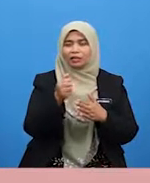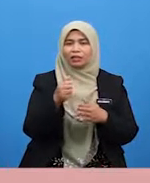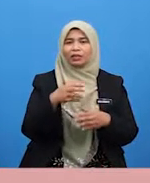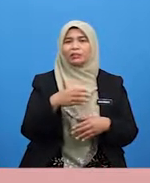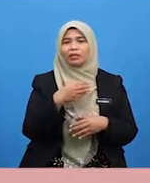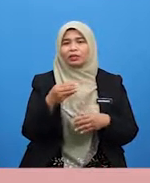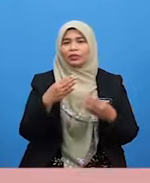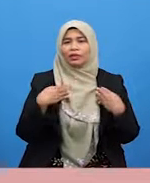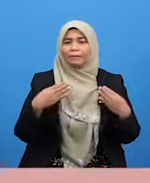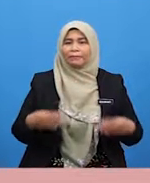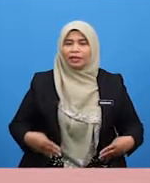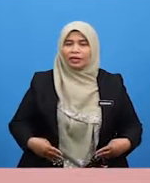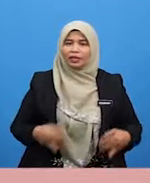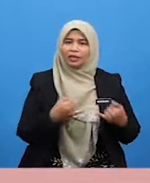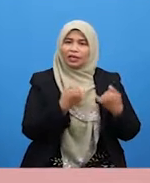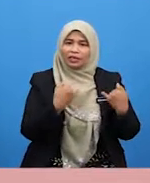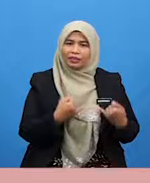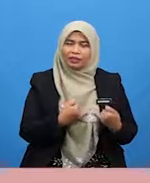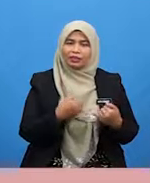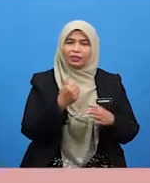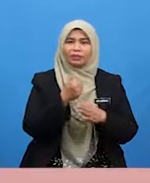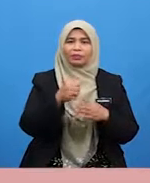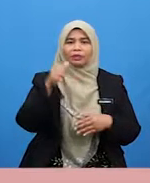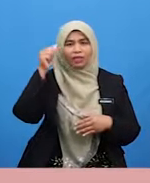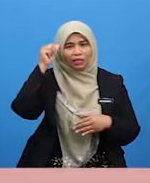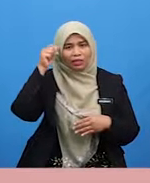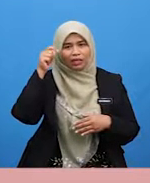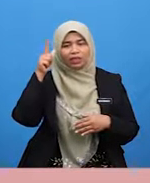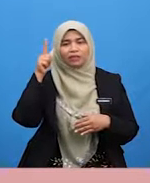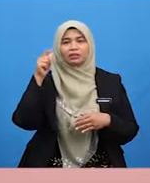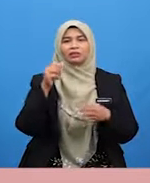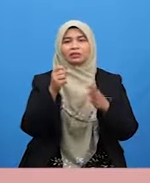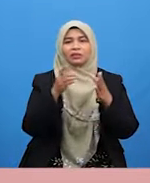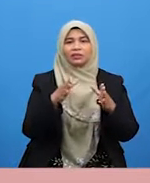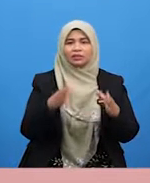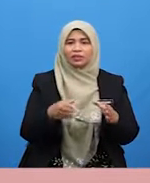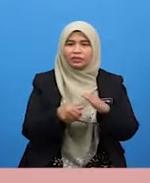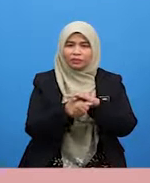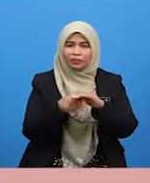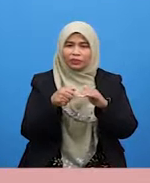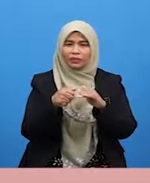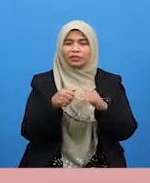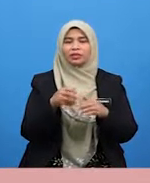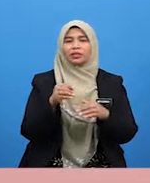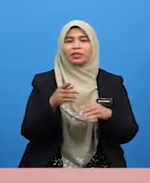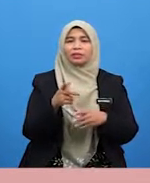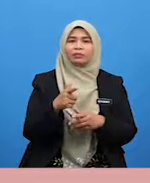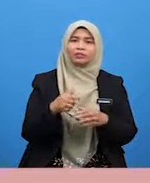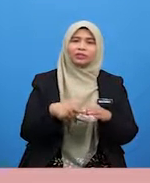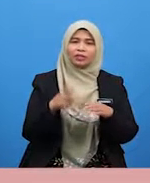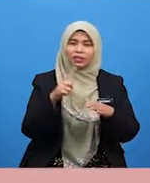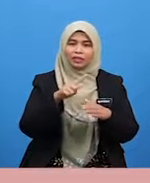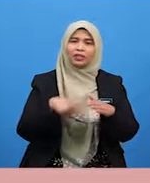mempengaruhi badan, hati atau akal seseorang secara tersembunyi, iaitu gaib, yang melibatkan makhluk